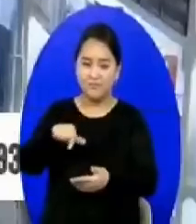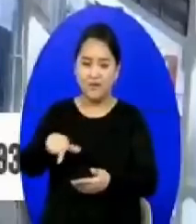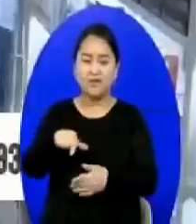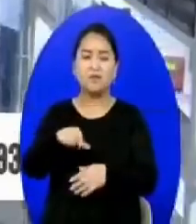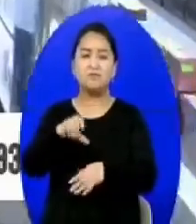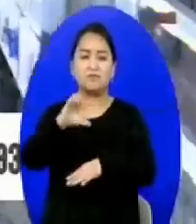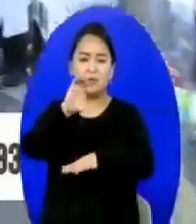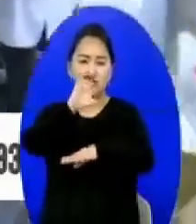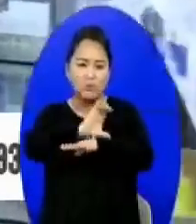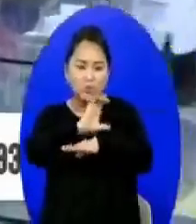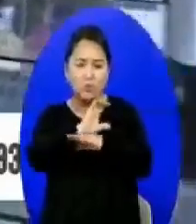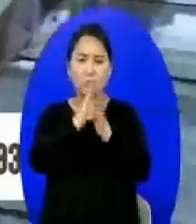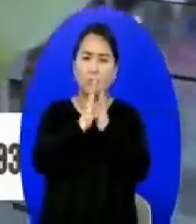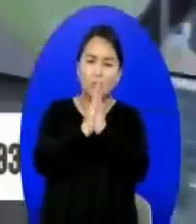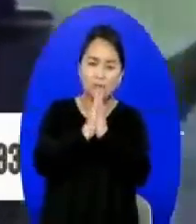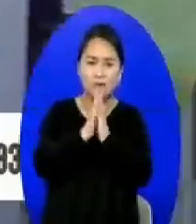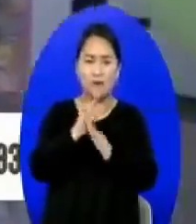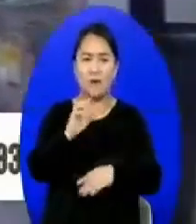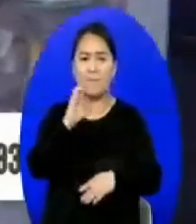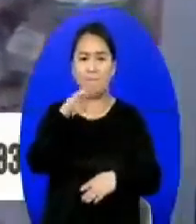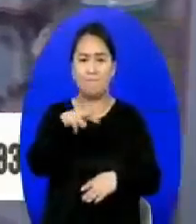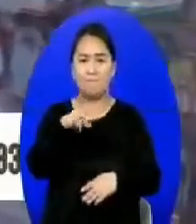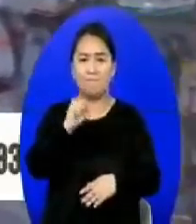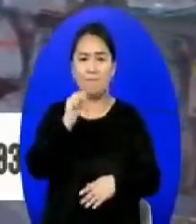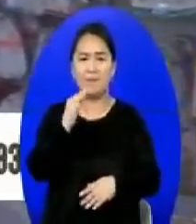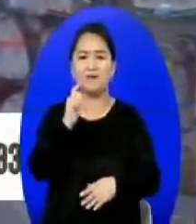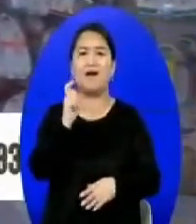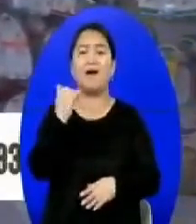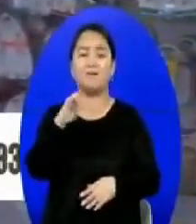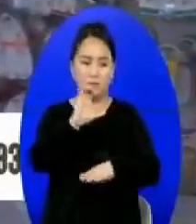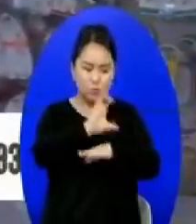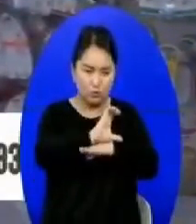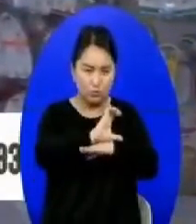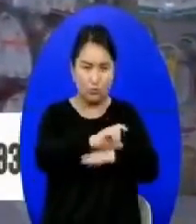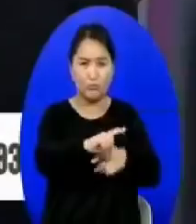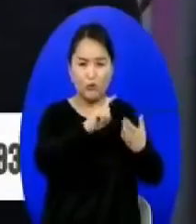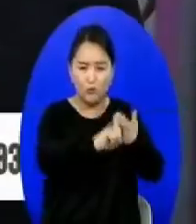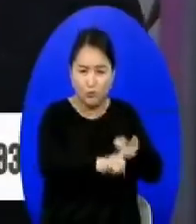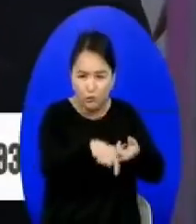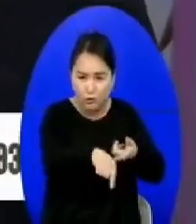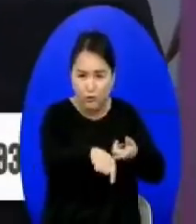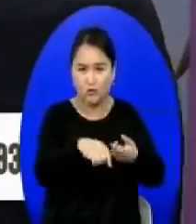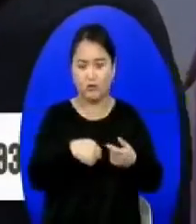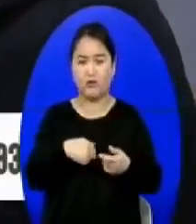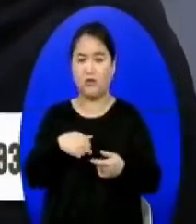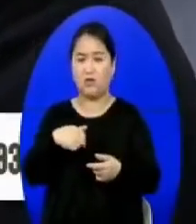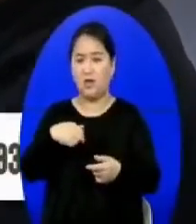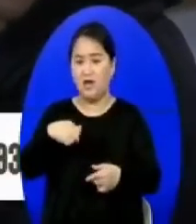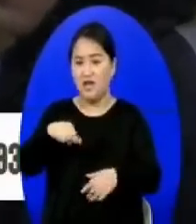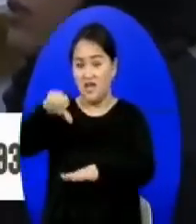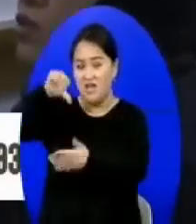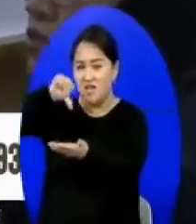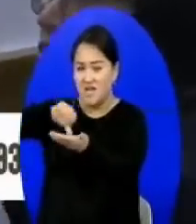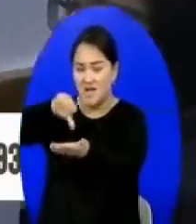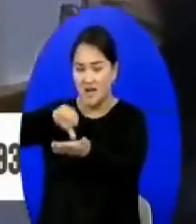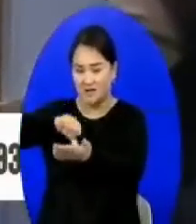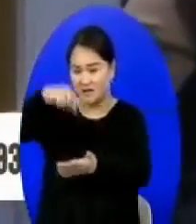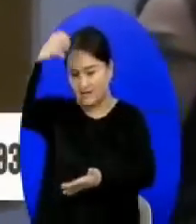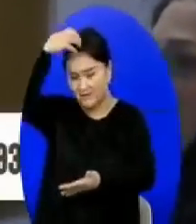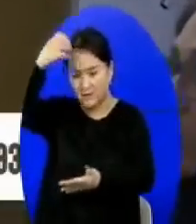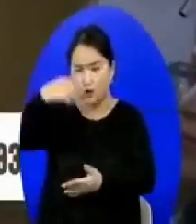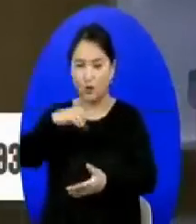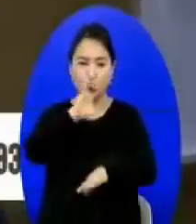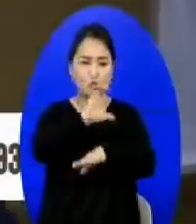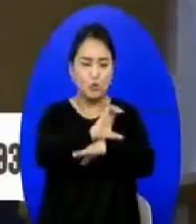цугладаг шийтийн машхат сүмээс гол төлөв бүртгэгдэж байгаа юм байна. За, Ираны засгийн газар шийтийн шашны дээд удирдлагуудыг сүм хийдээ түр